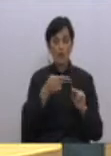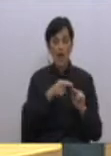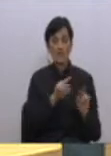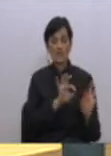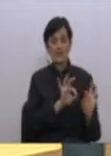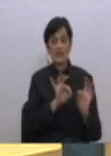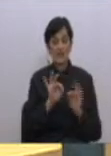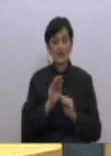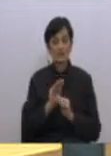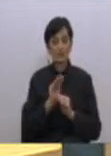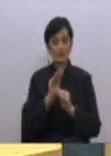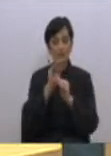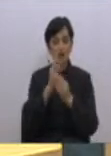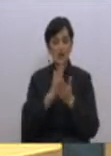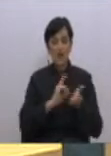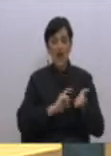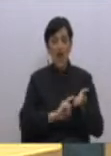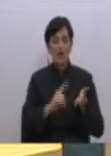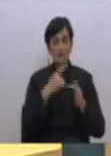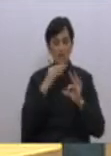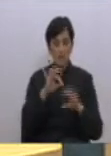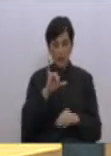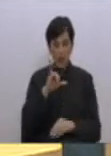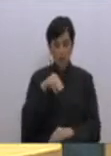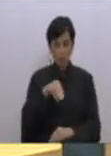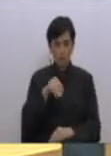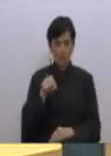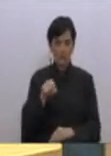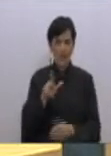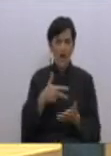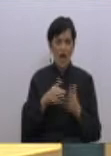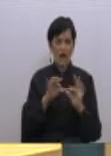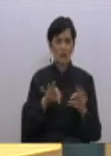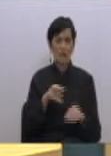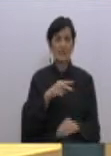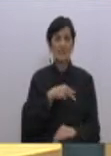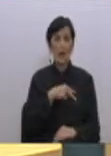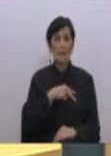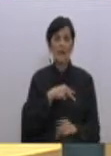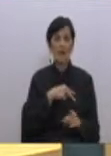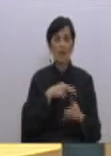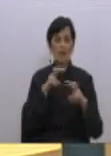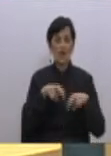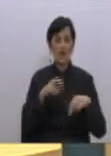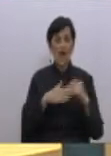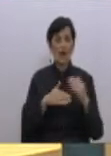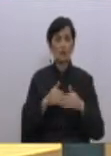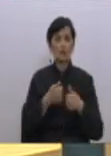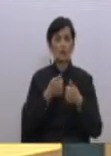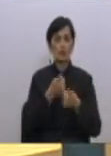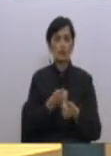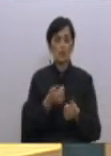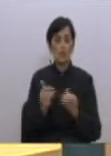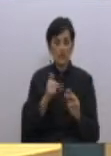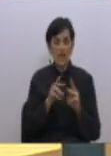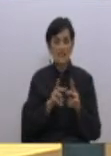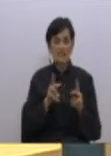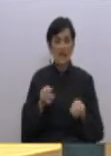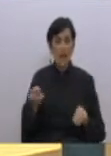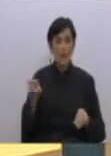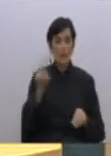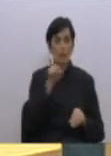აქვს, ხაზგასმულია, რომ აუდიტის ანგარიშების საპარლამენტო განხილვები ხელს უწყობს ამ პროცესს და